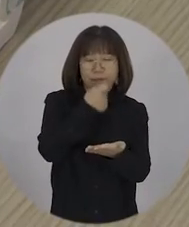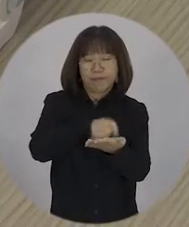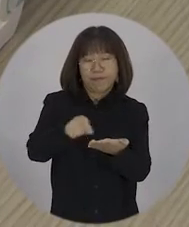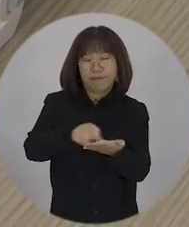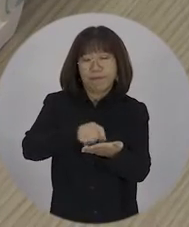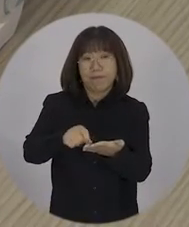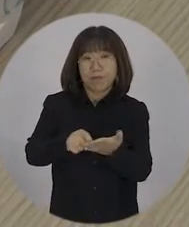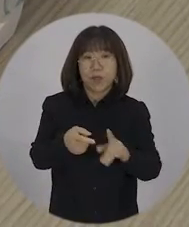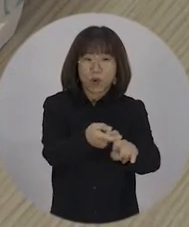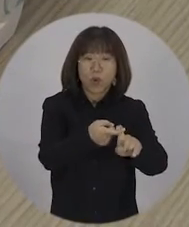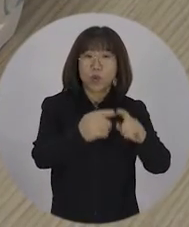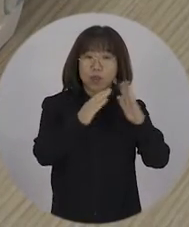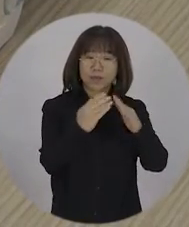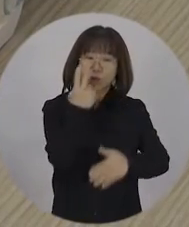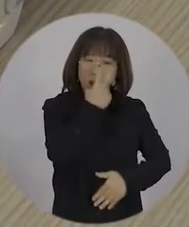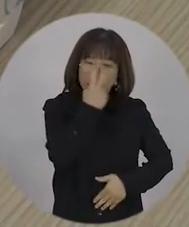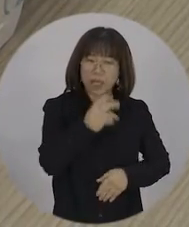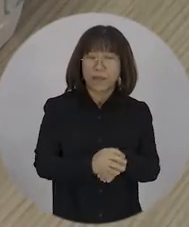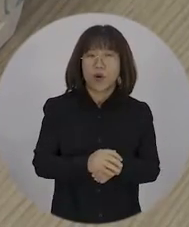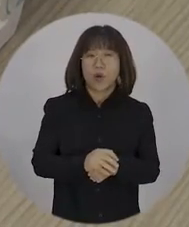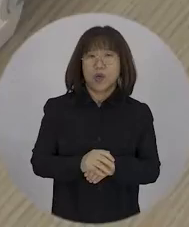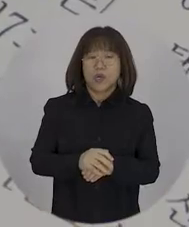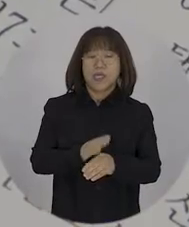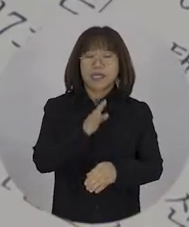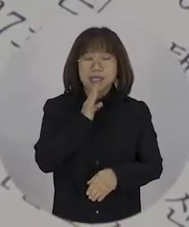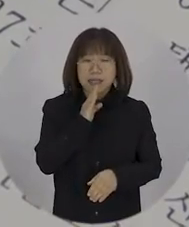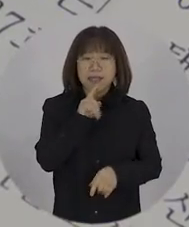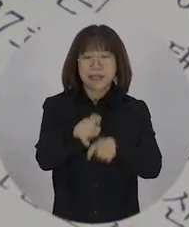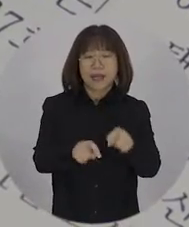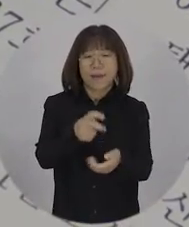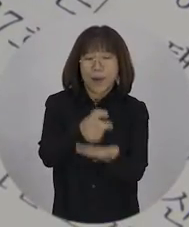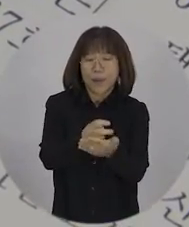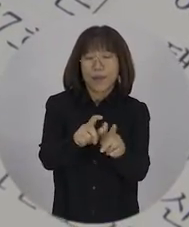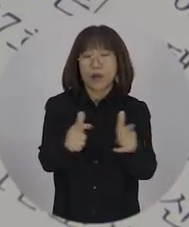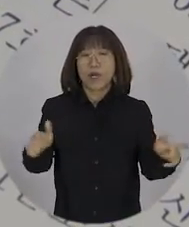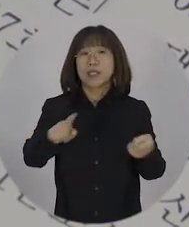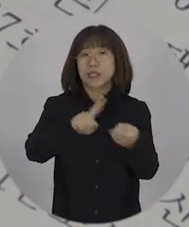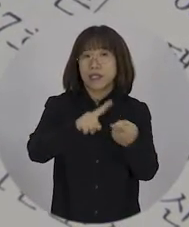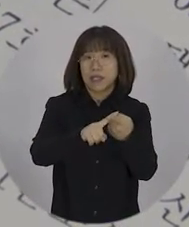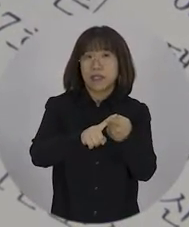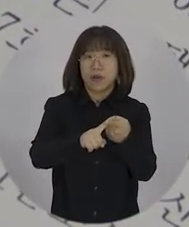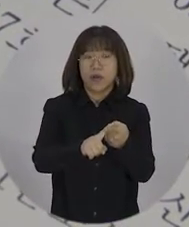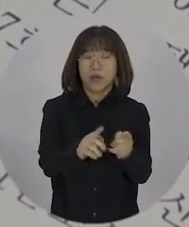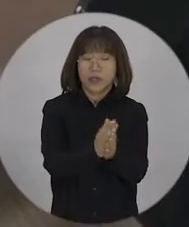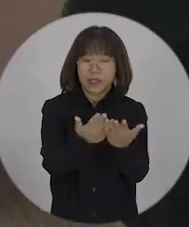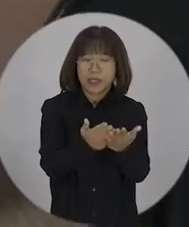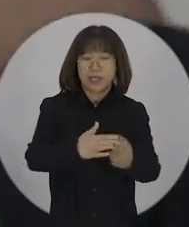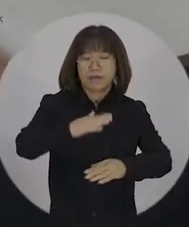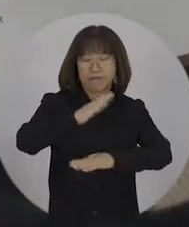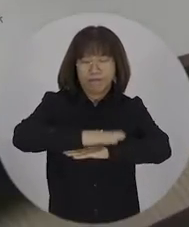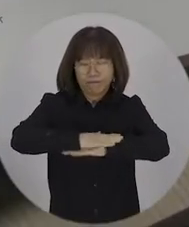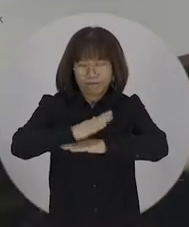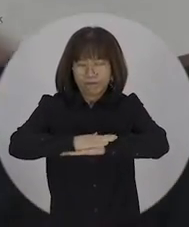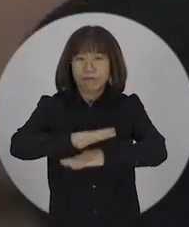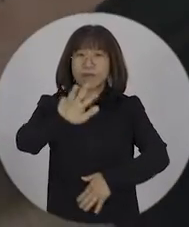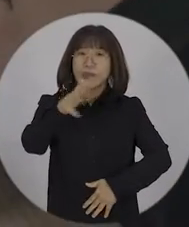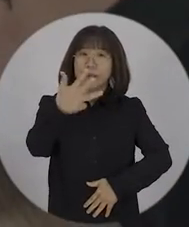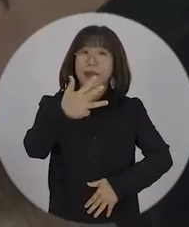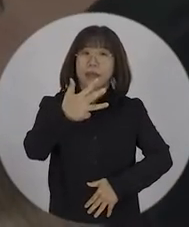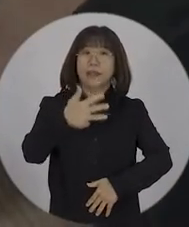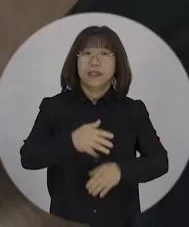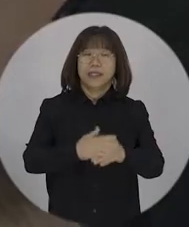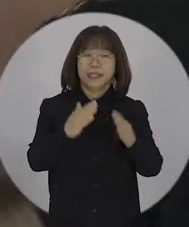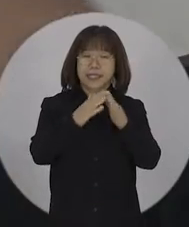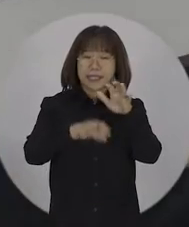공동주택 관리 법 시행령 시행규칙 공동주택 지원사업 등으로 구성됐으며 모두 800 뿔을